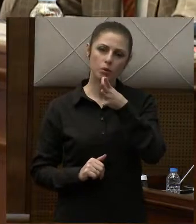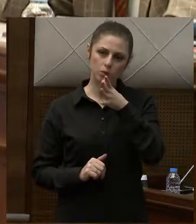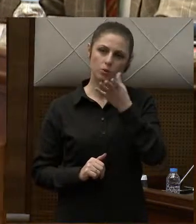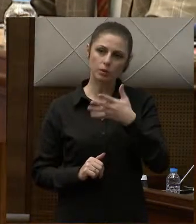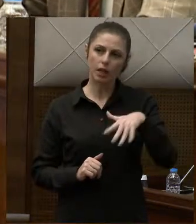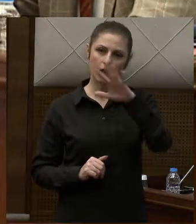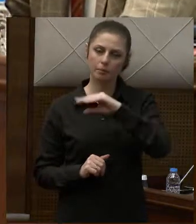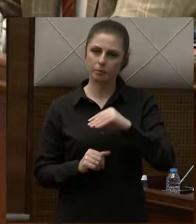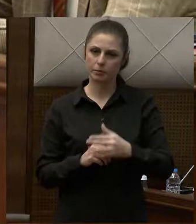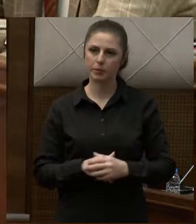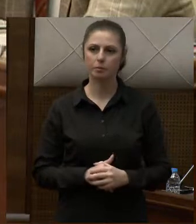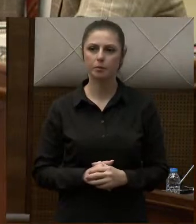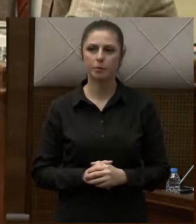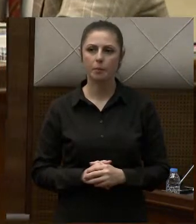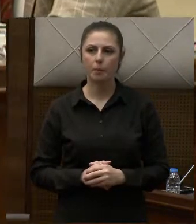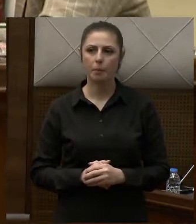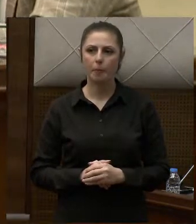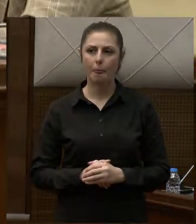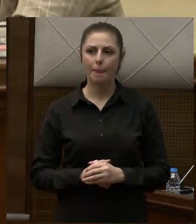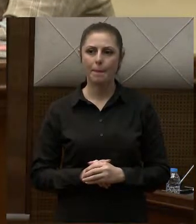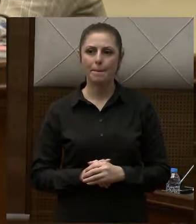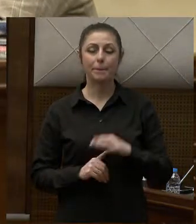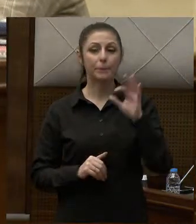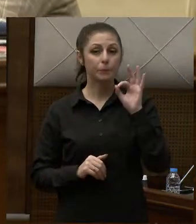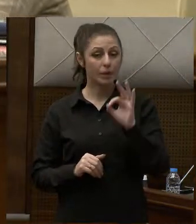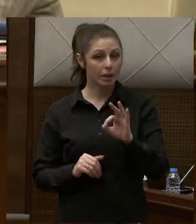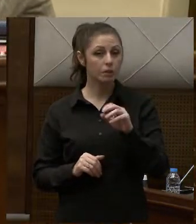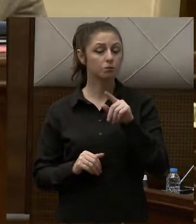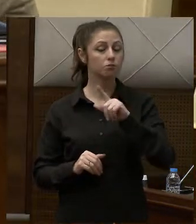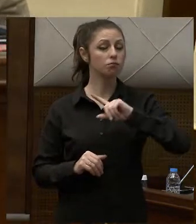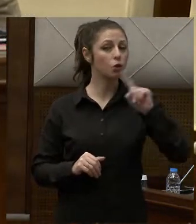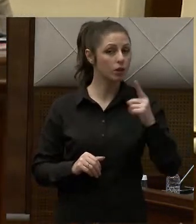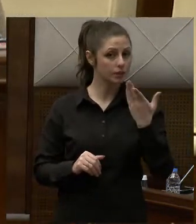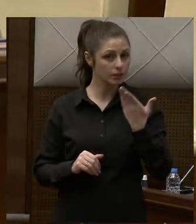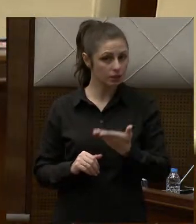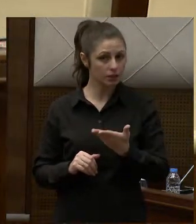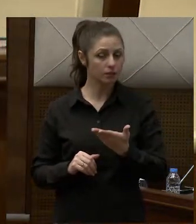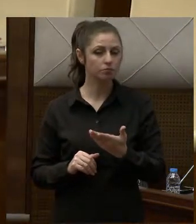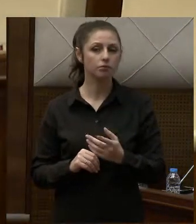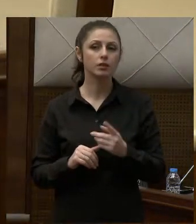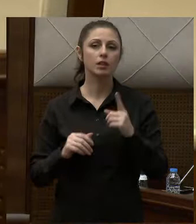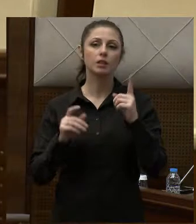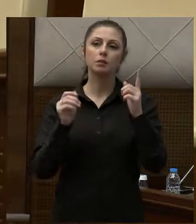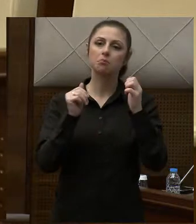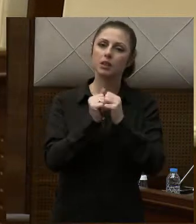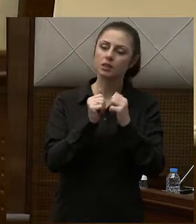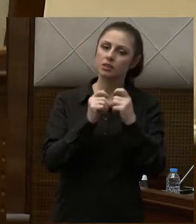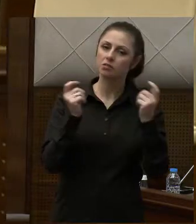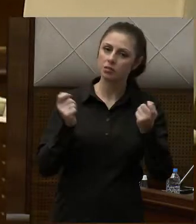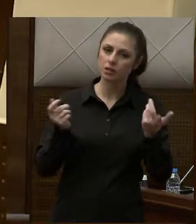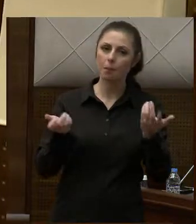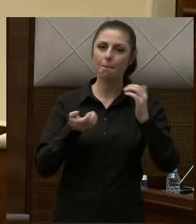hep birlikte. Hem yönetenler hem yönetilenler